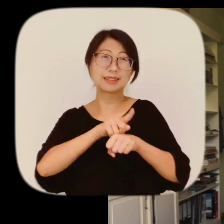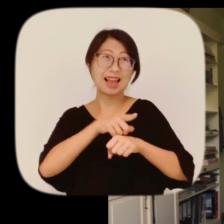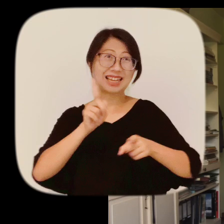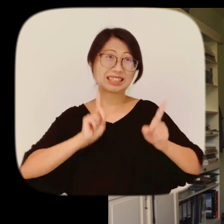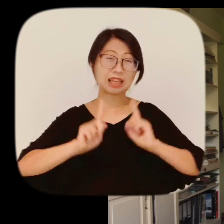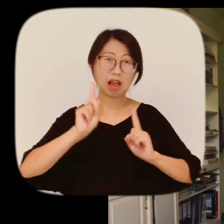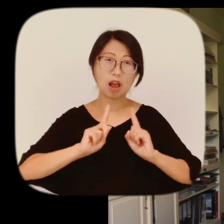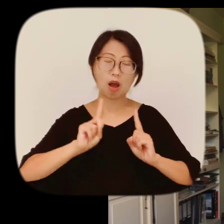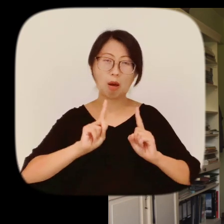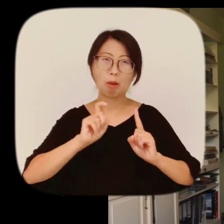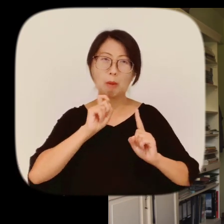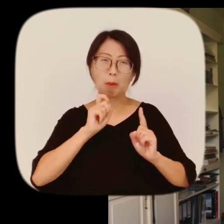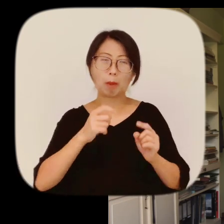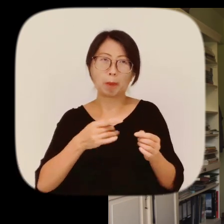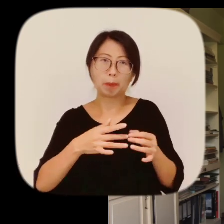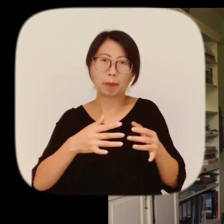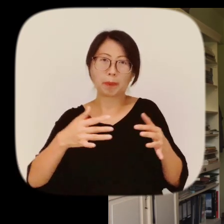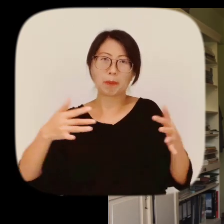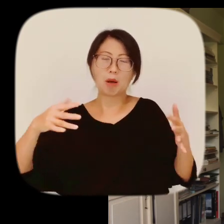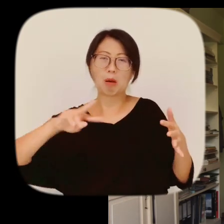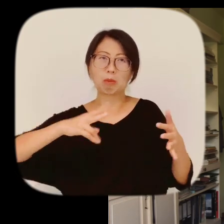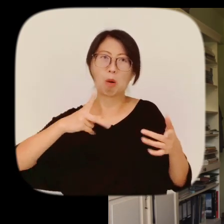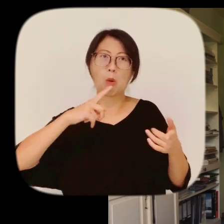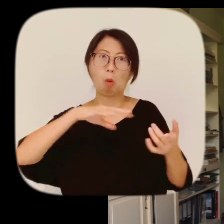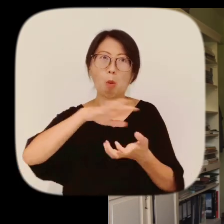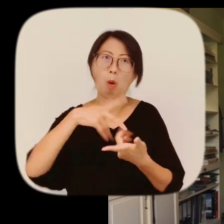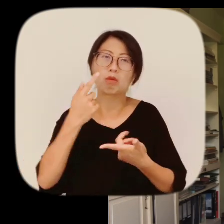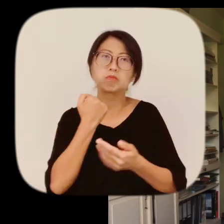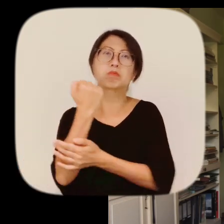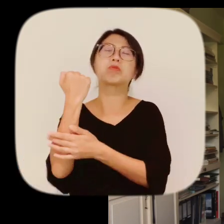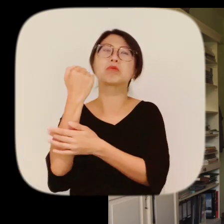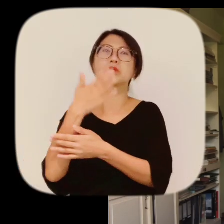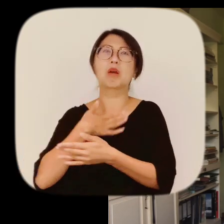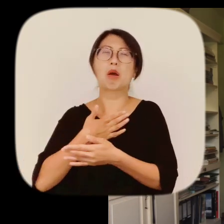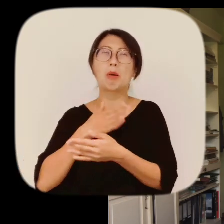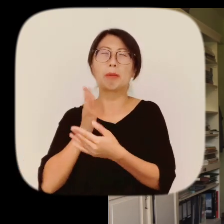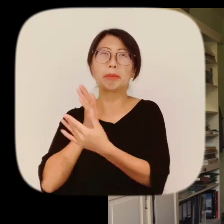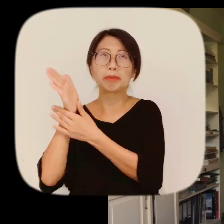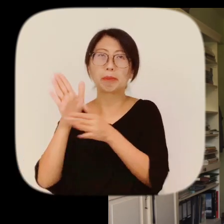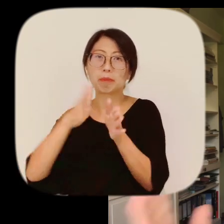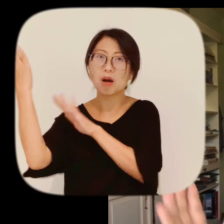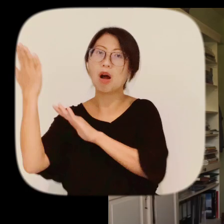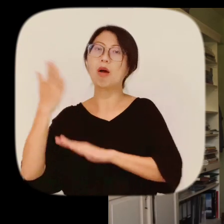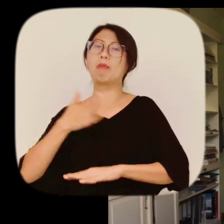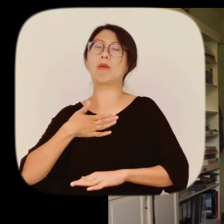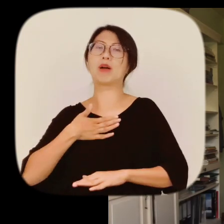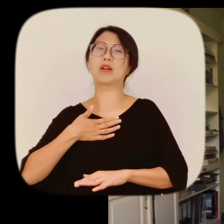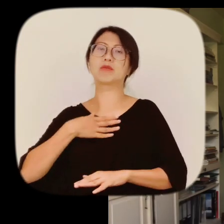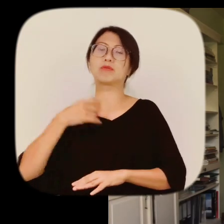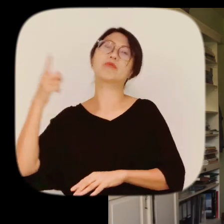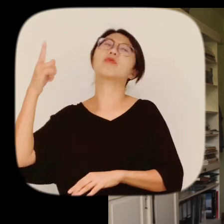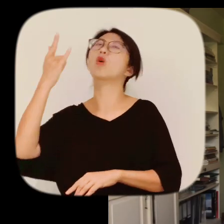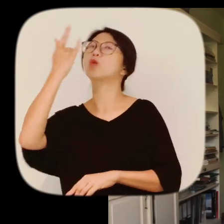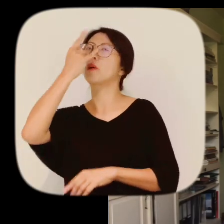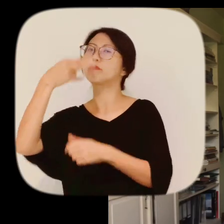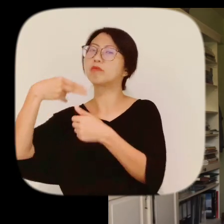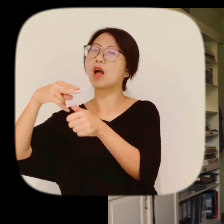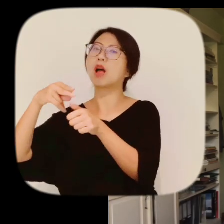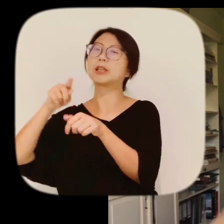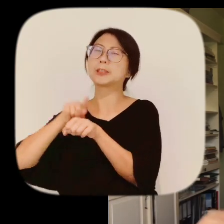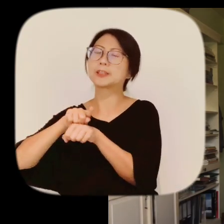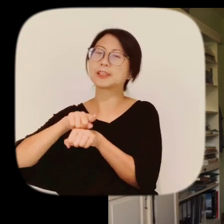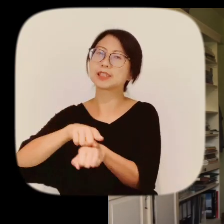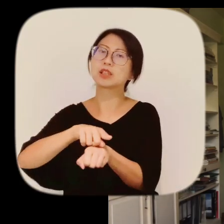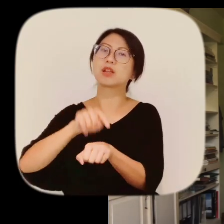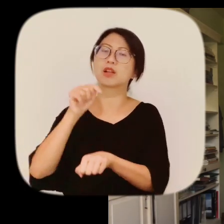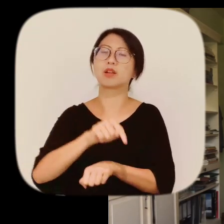很怕你这种自由化最后会令到失控一样是派了坦克车